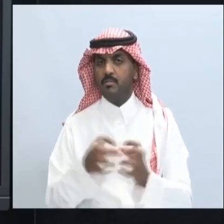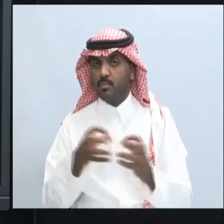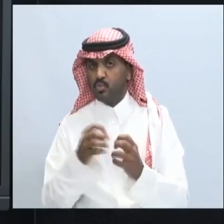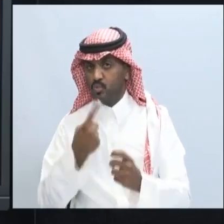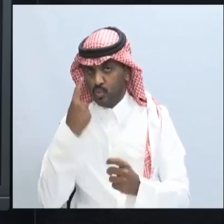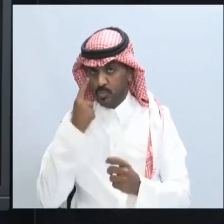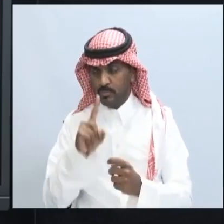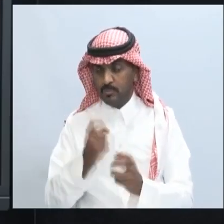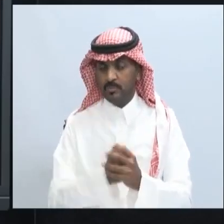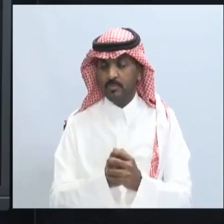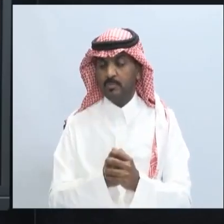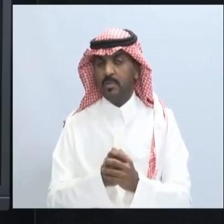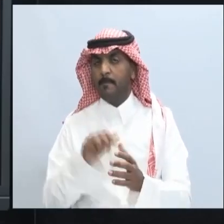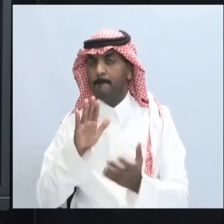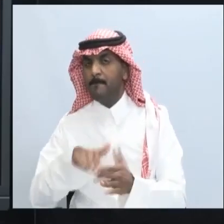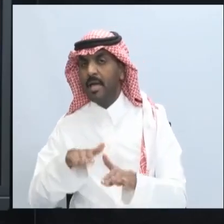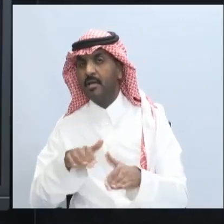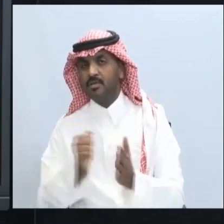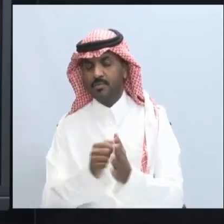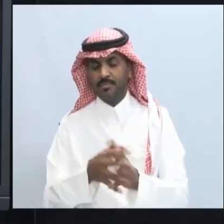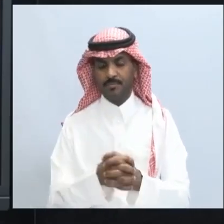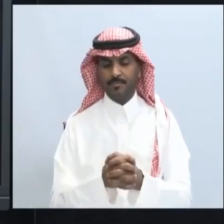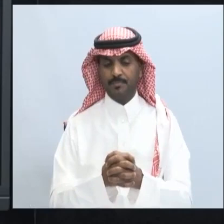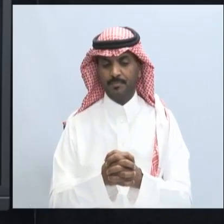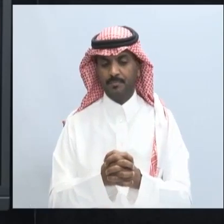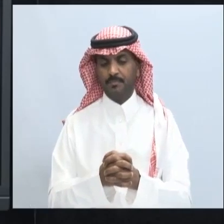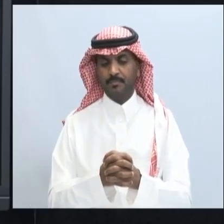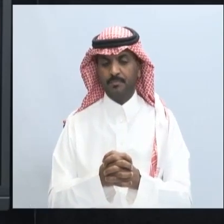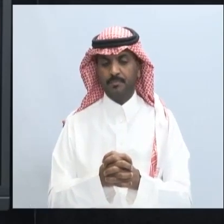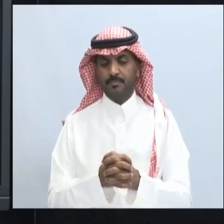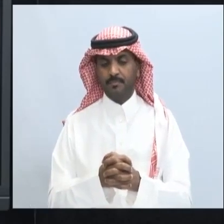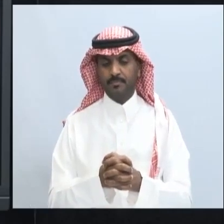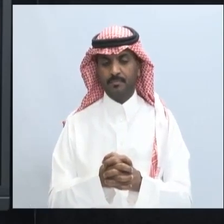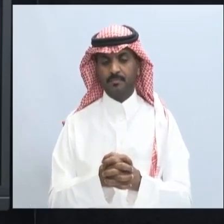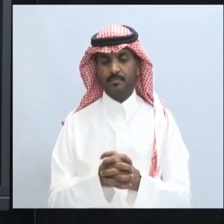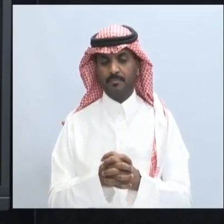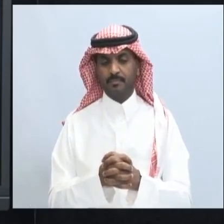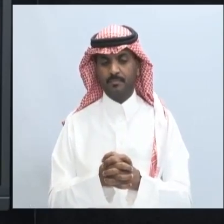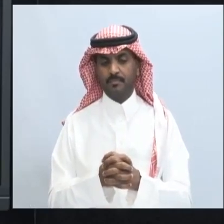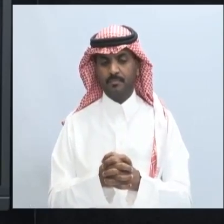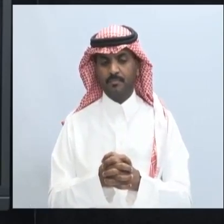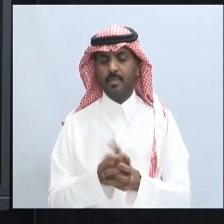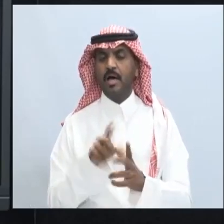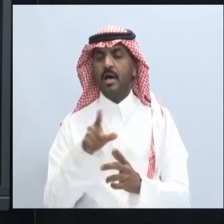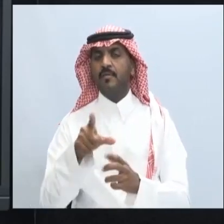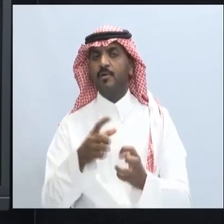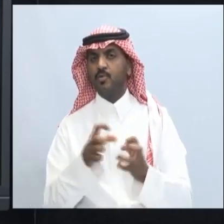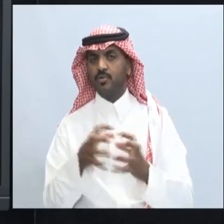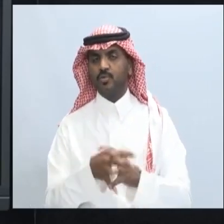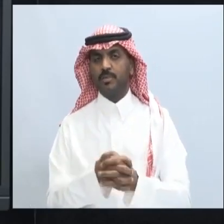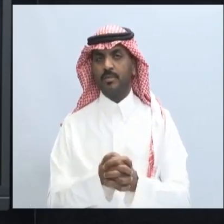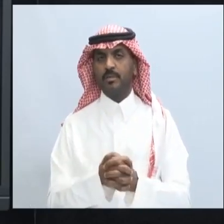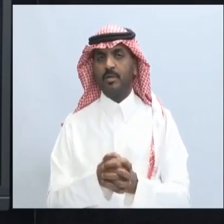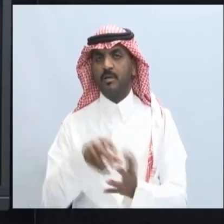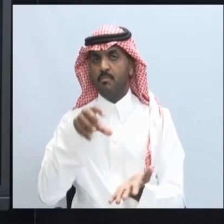الموطن الذي يعتد به لكافه الشؤون القانونيه للانسان وهو محل اقامته فهذا يقصد به